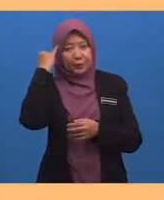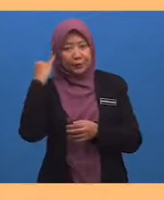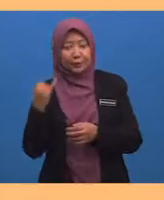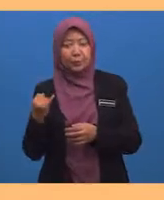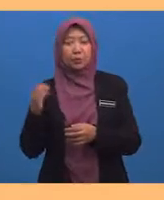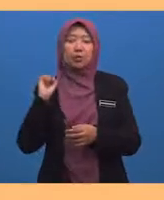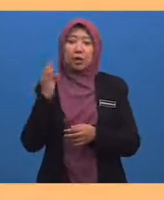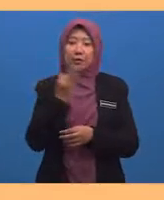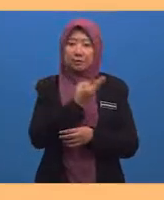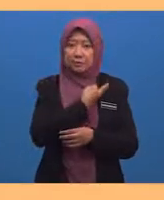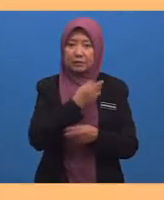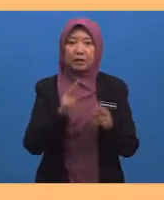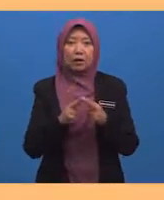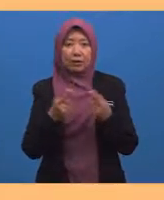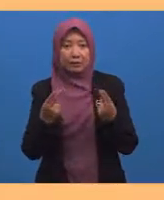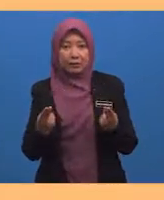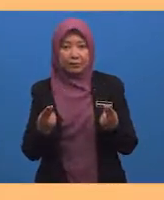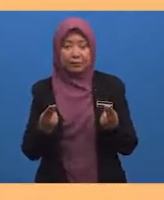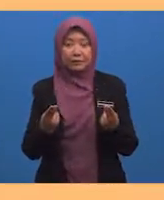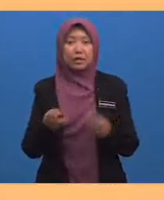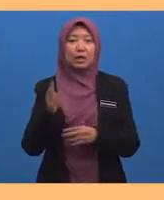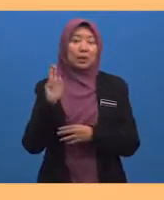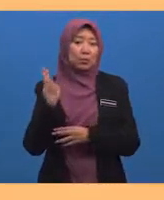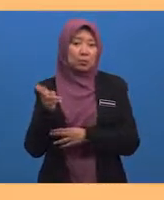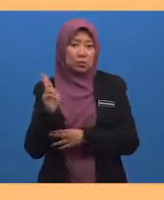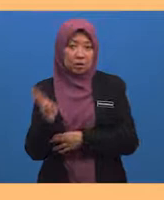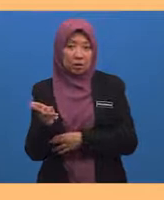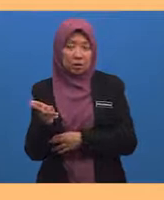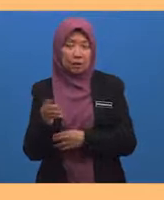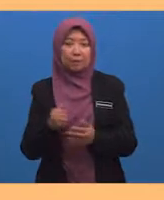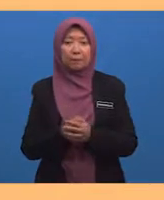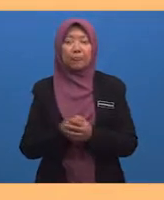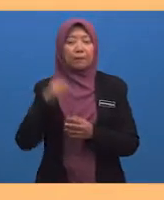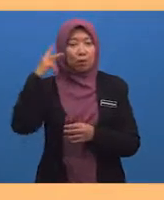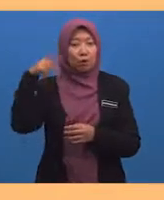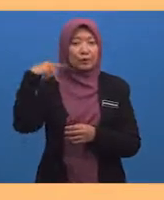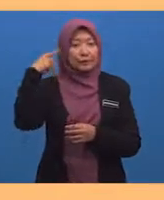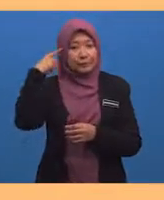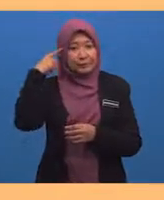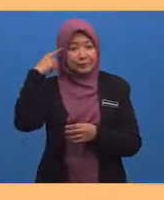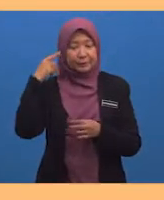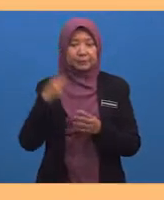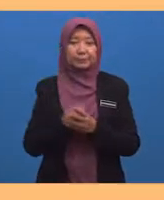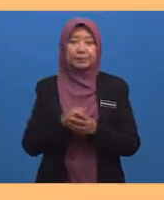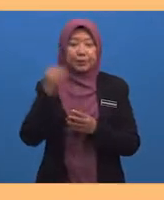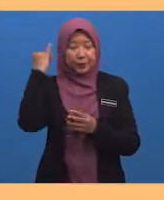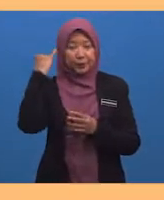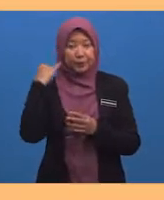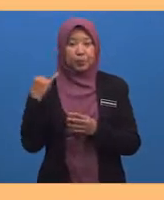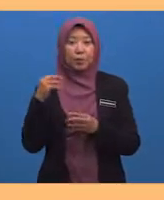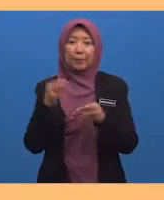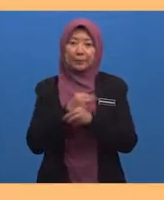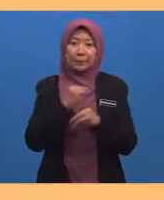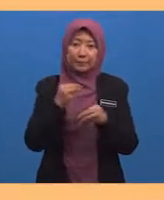dan Hadis, Fakulti Ilmu Sejarah, Fakulti Ilmu Politik, Fakulti Ilmu Matematik,